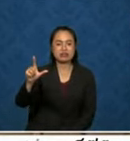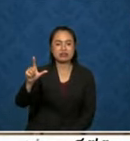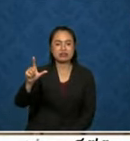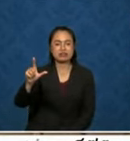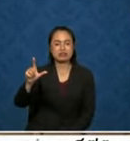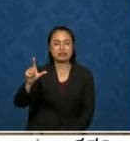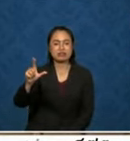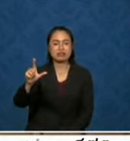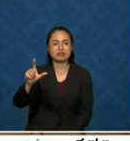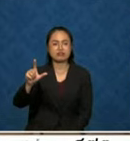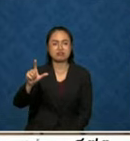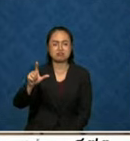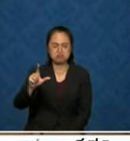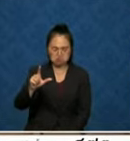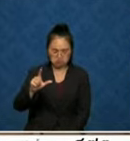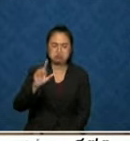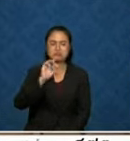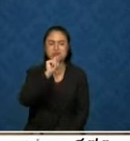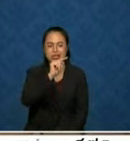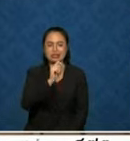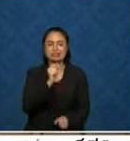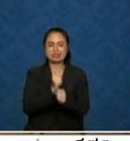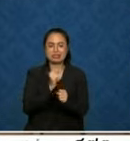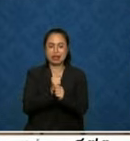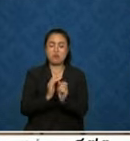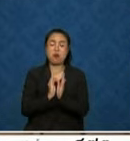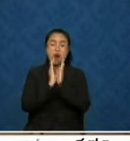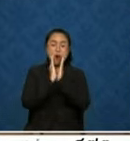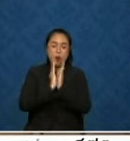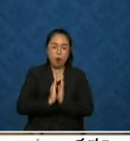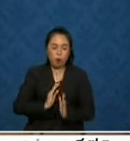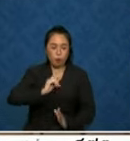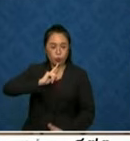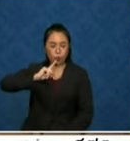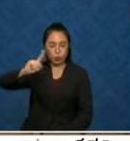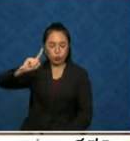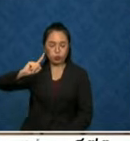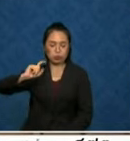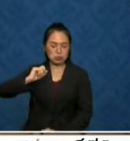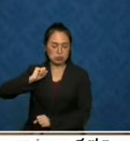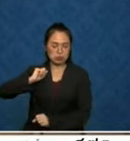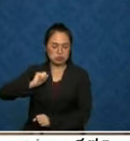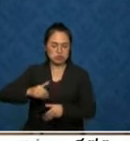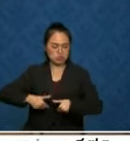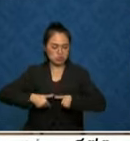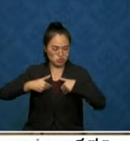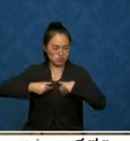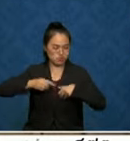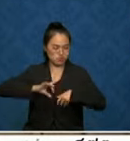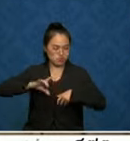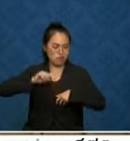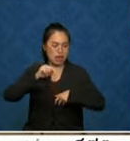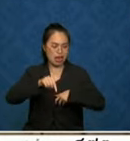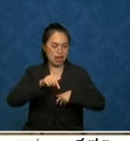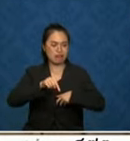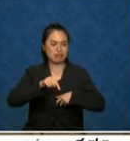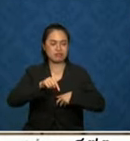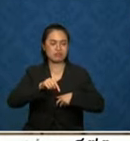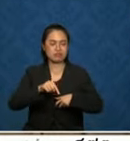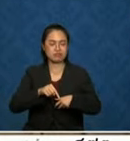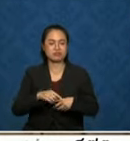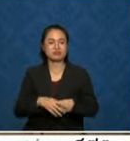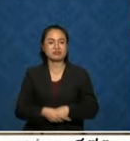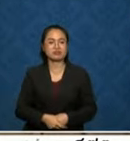นี่มันคือธุรกิจที่ทำให้นักร้องอยู่ได้แล้วบอสก็อยู่ได้กลุ่มผู้เสียหายที่ร้องเรียนก็อยู่ได้